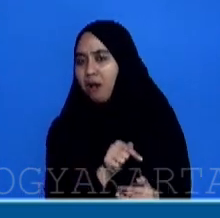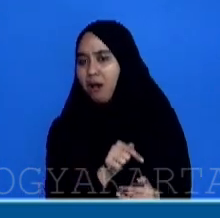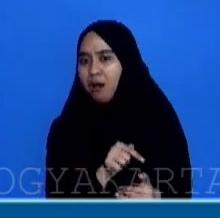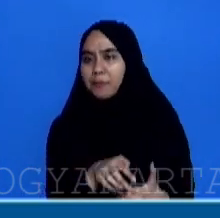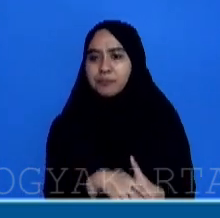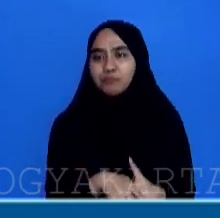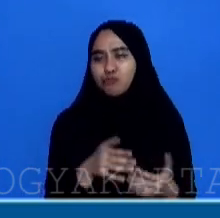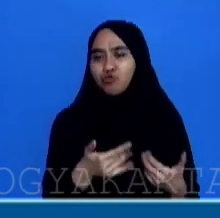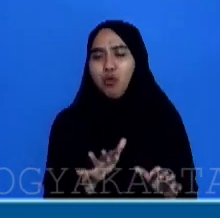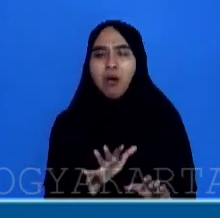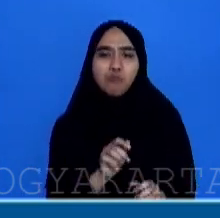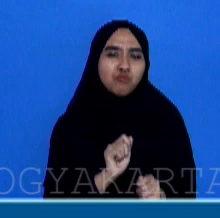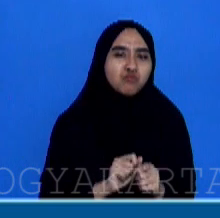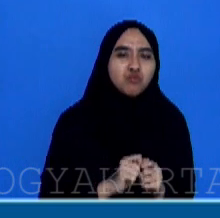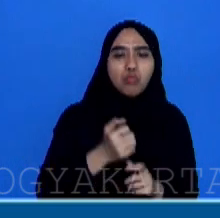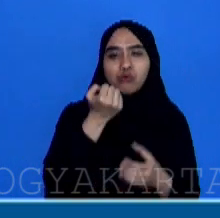sampun damel